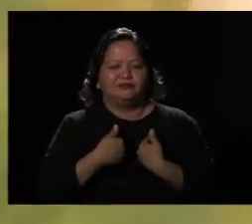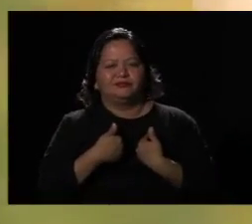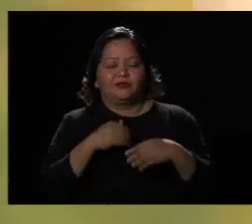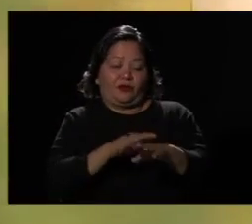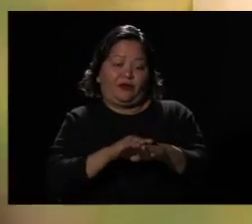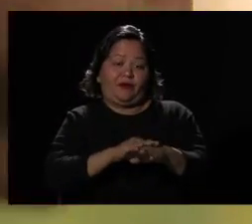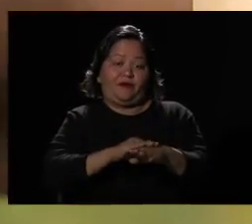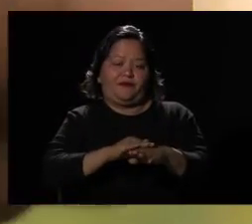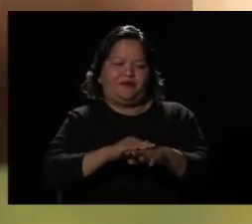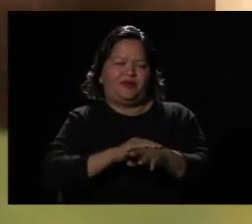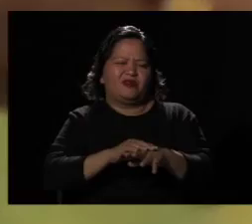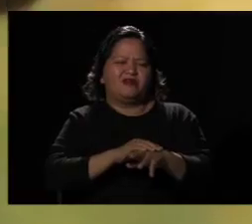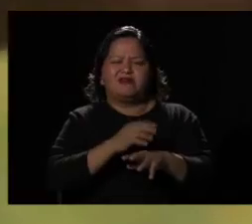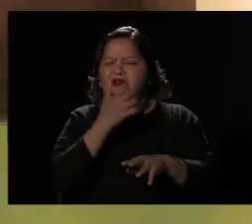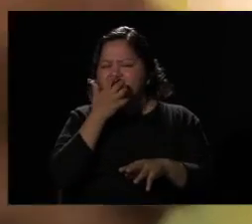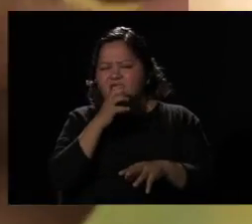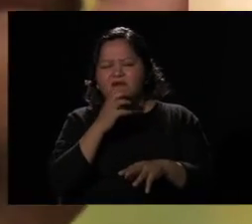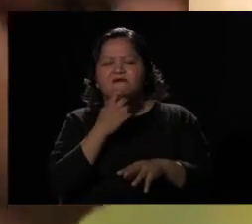inafa maulik